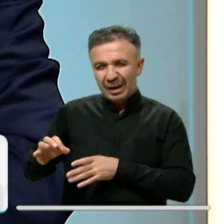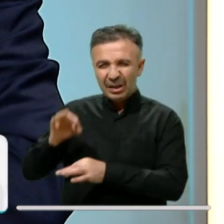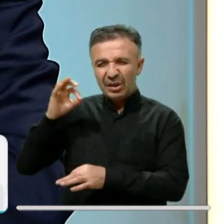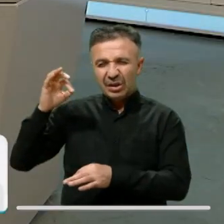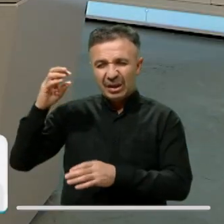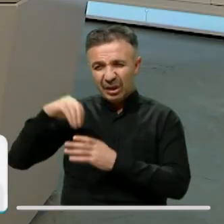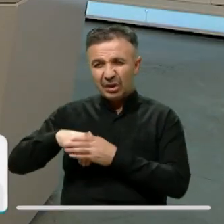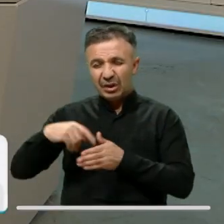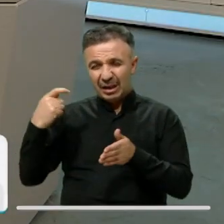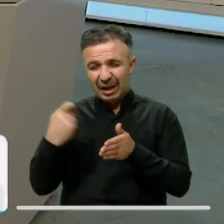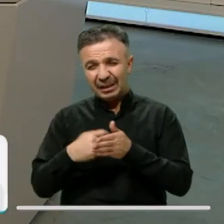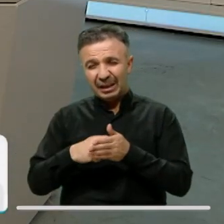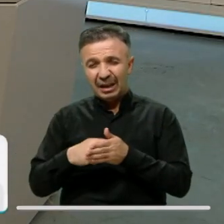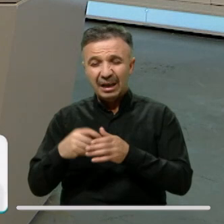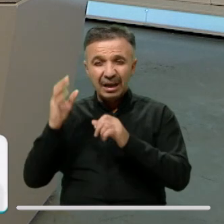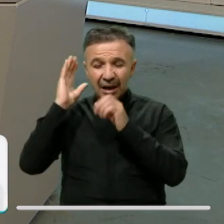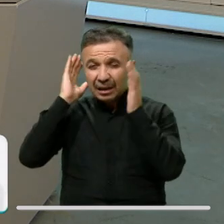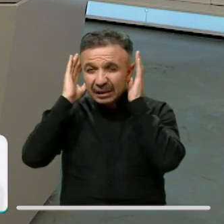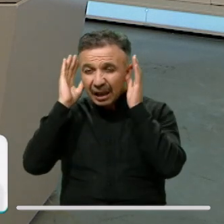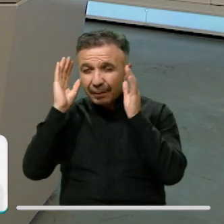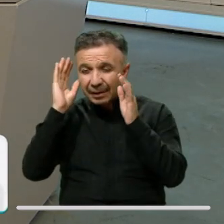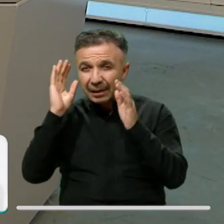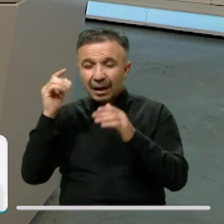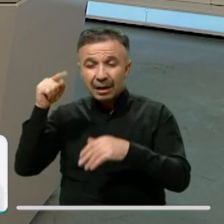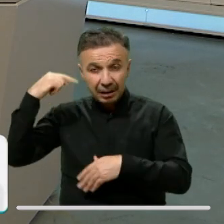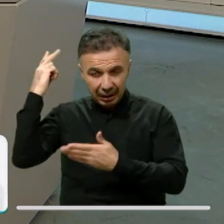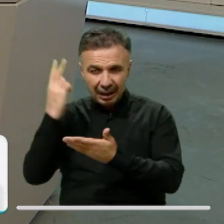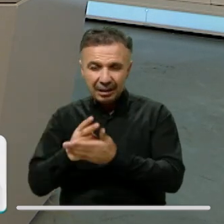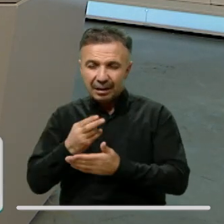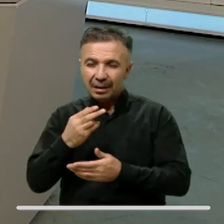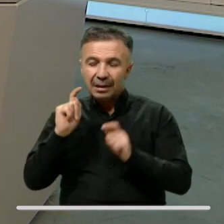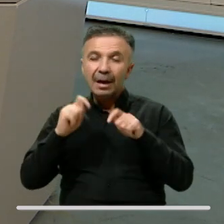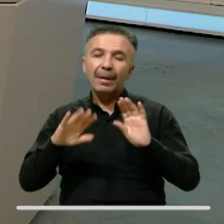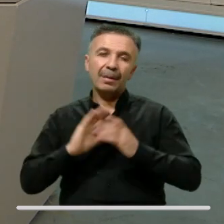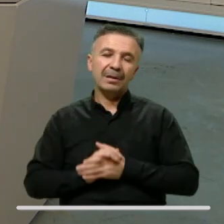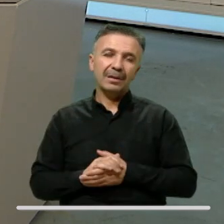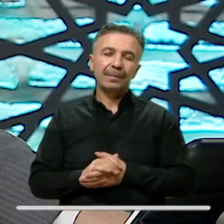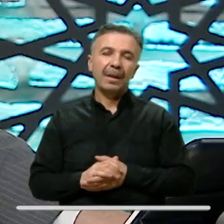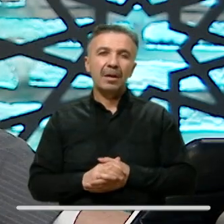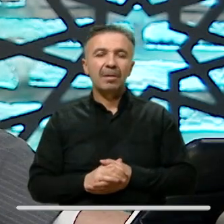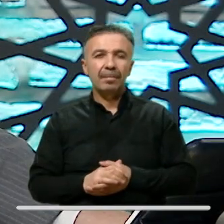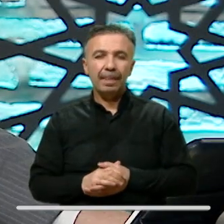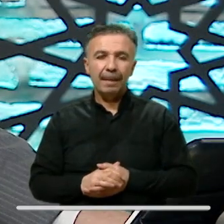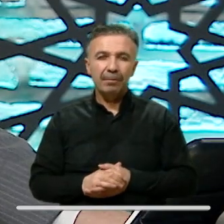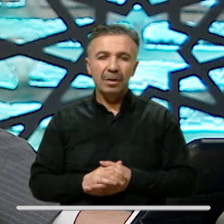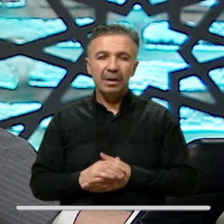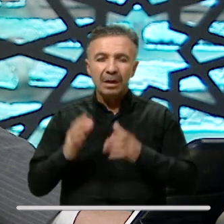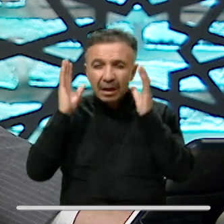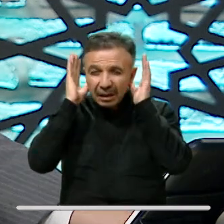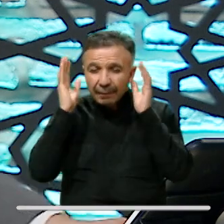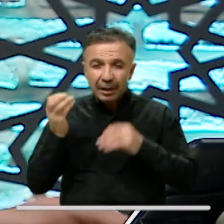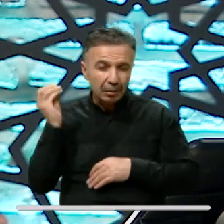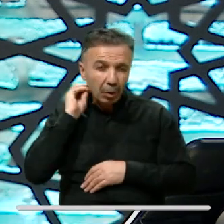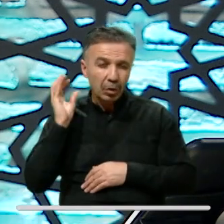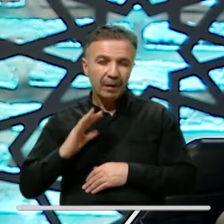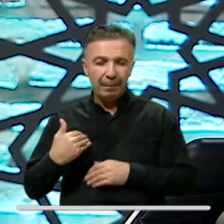edemez. Yani diyelim ki A şahsının vefatı sonrası namaz borçları olduğunu öğrendik. Evladı olarak, eşi olarak dedik